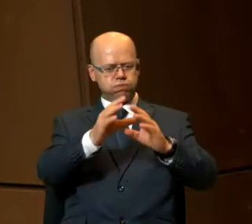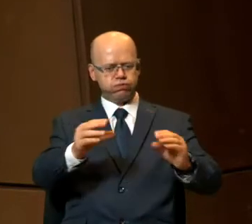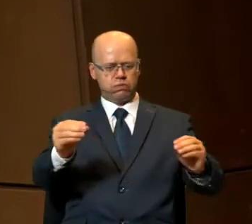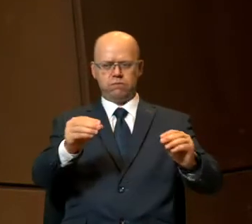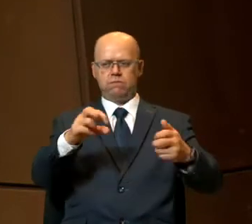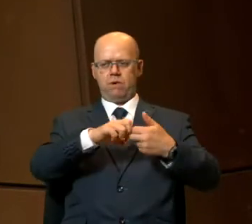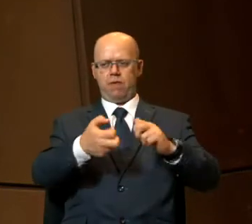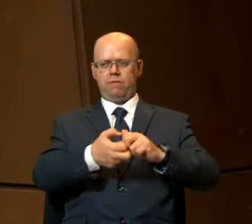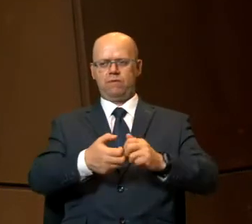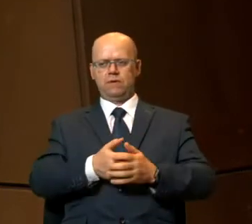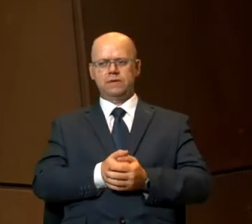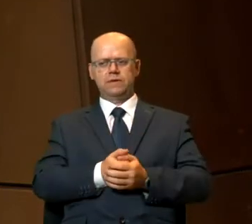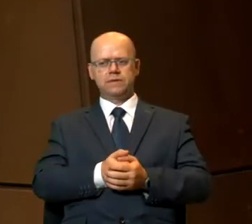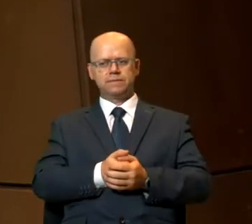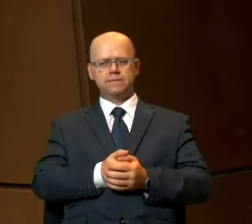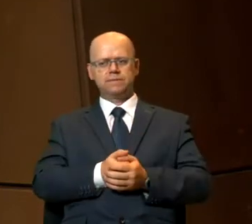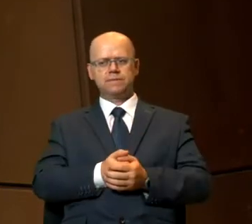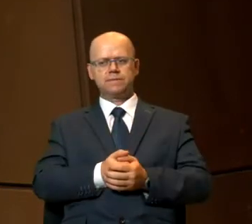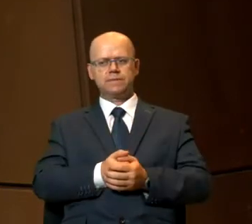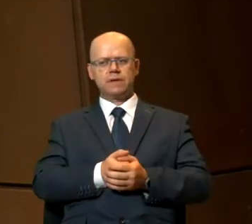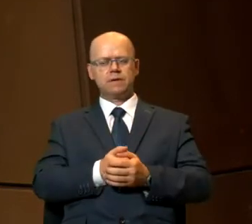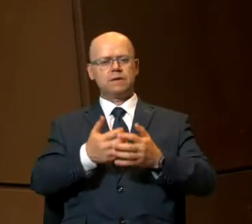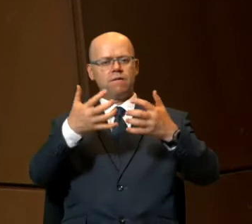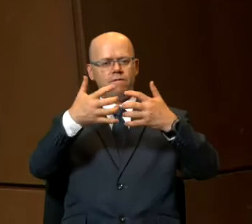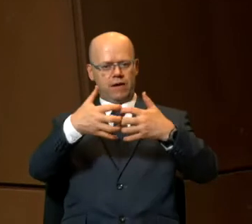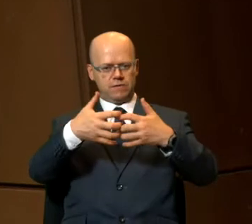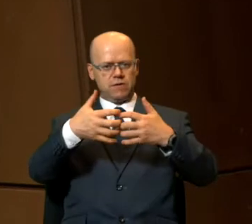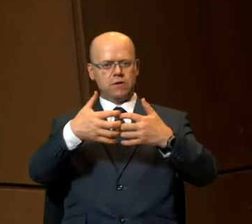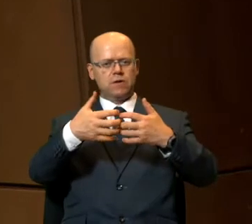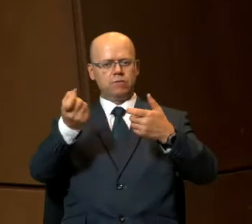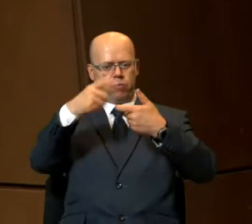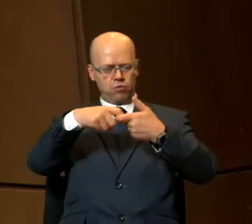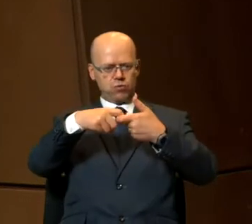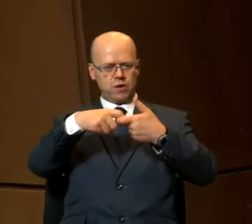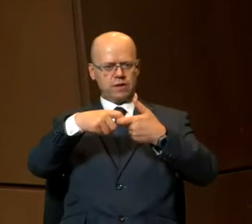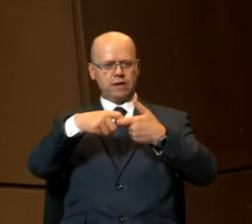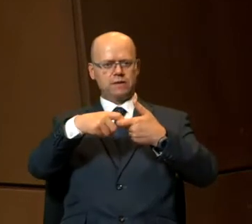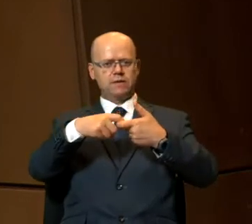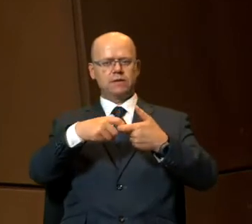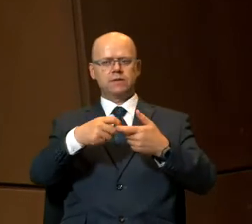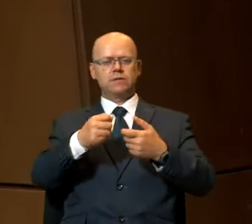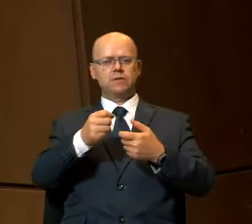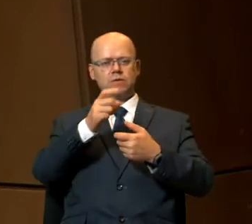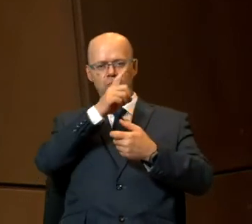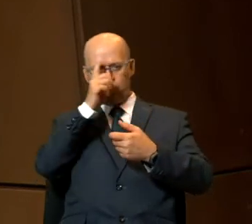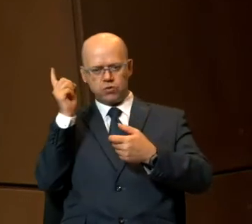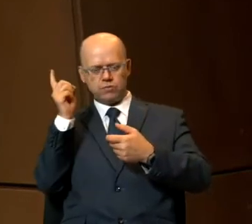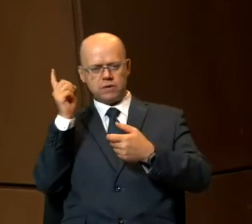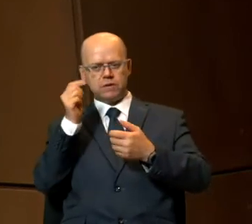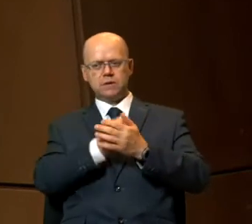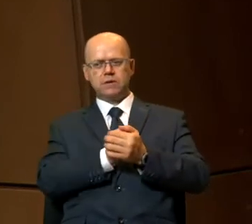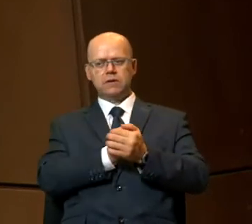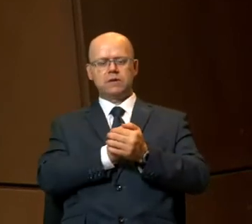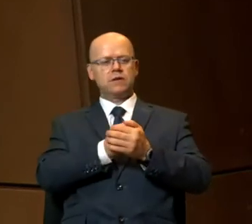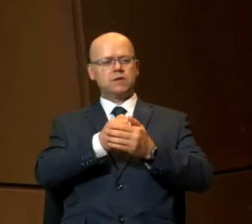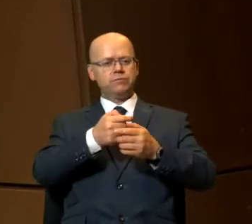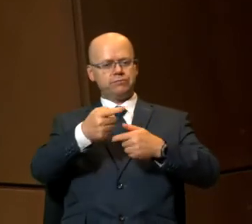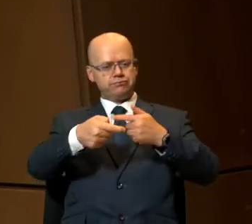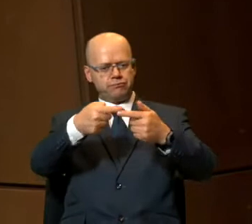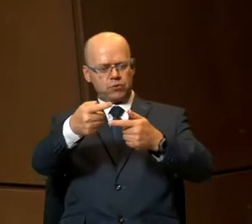tak dalej. A więc więzy, które wypracowujemy, są formowane przez proces polityczny,